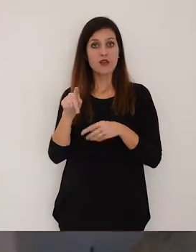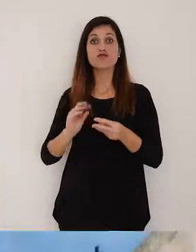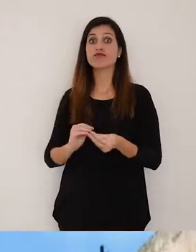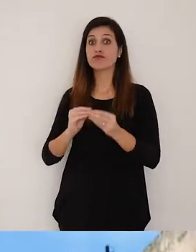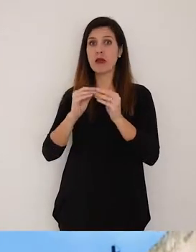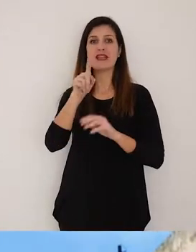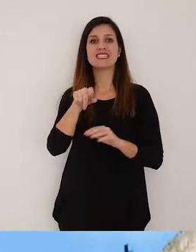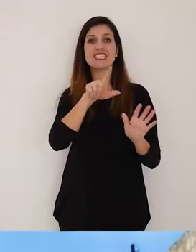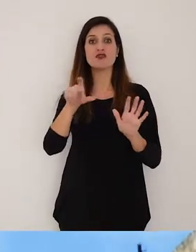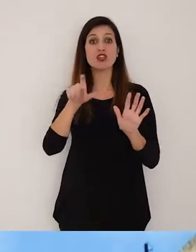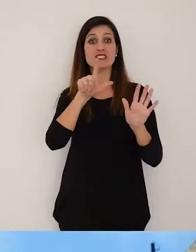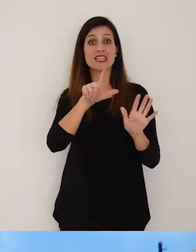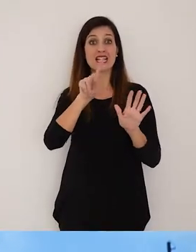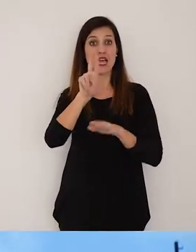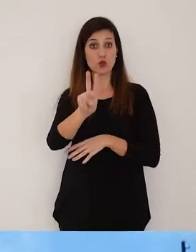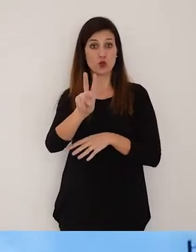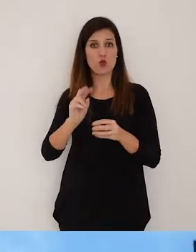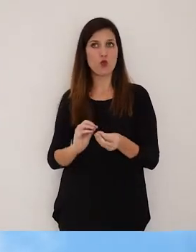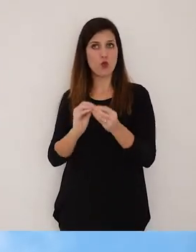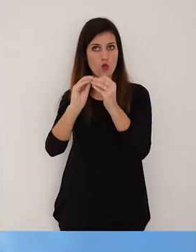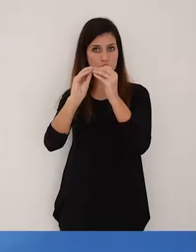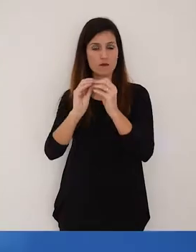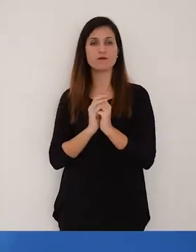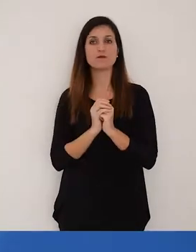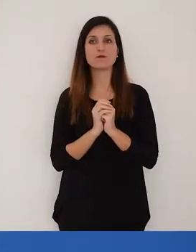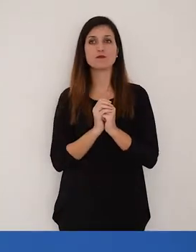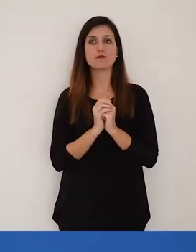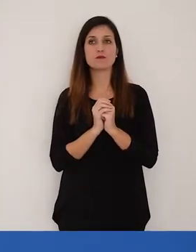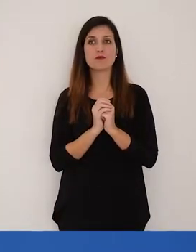nel 1772.